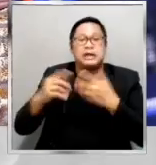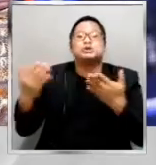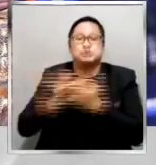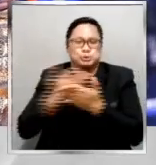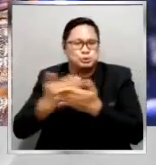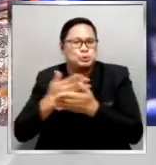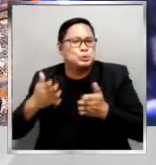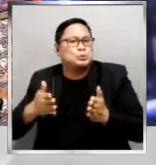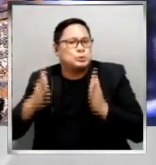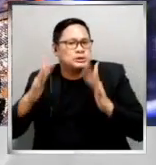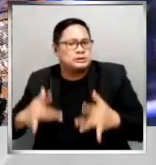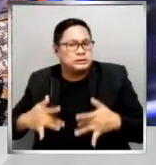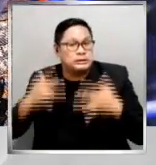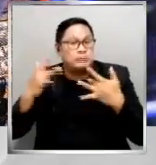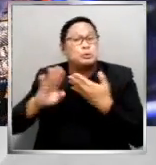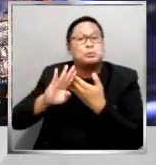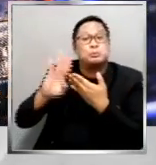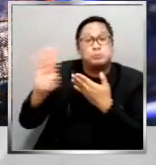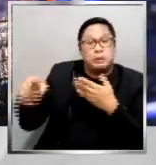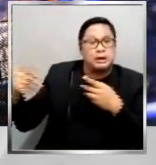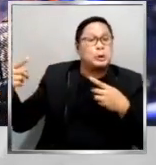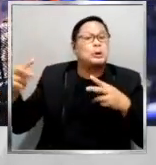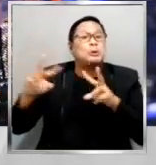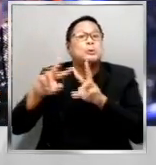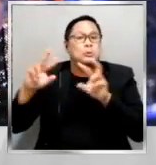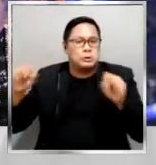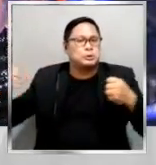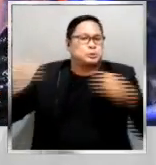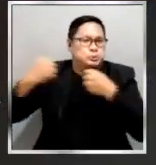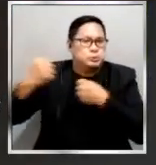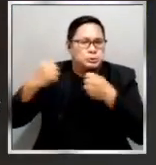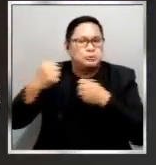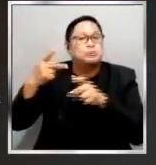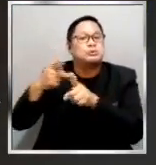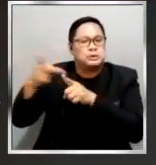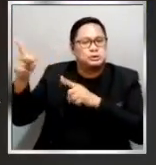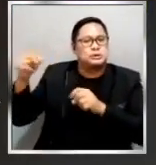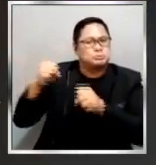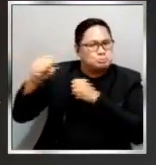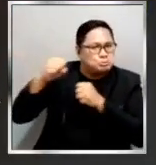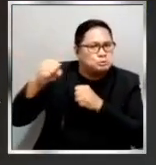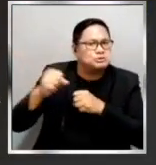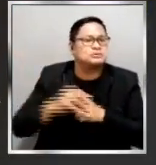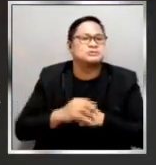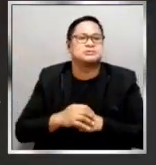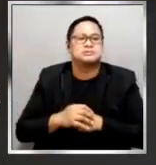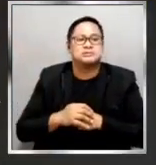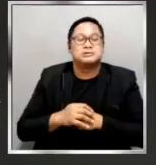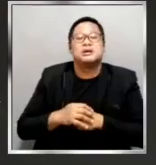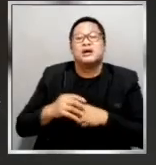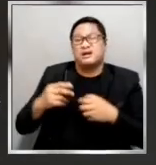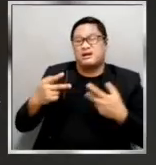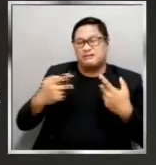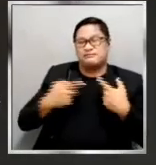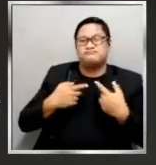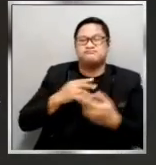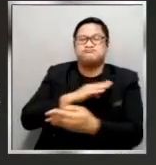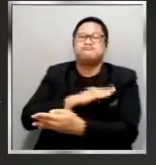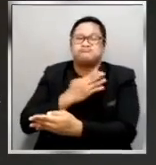ang nagpabalik sa kanya sa mundo ng professional boxing. Nagkaanak ako, na-realize ko